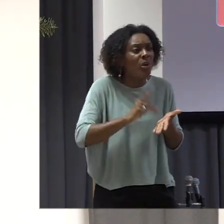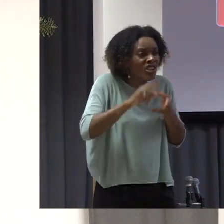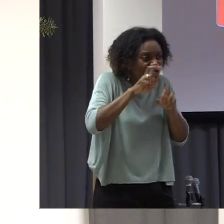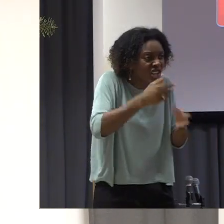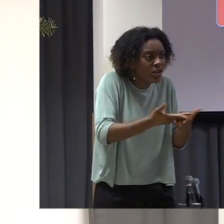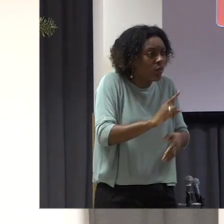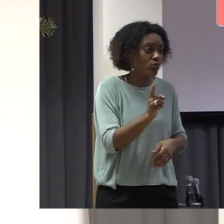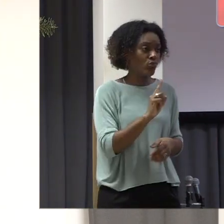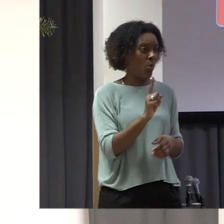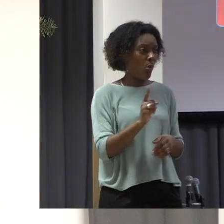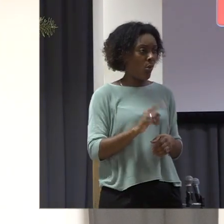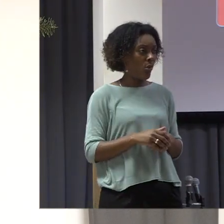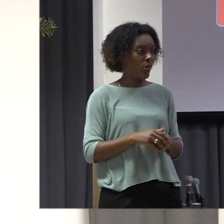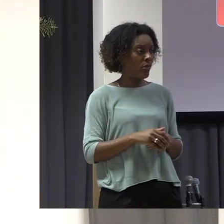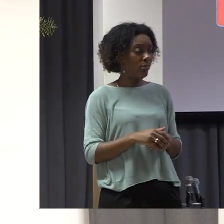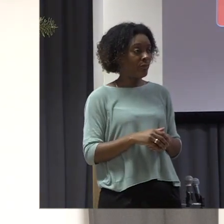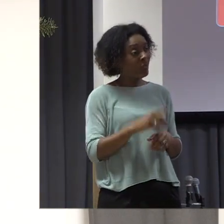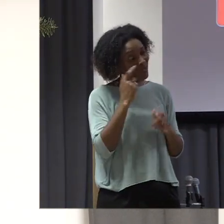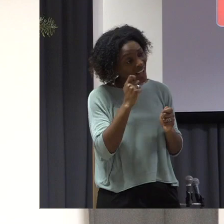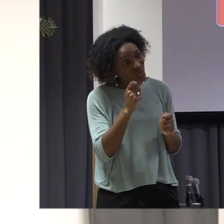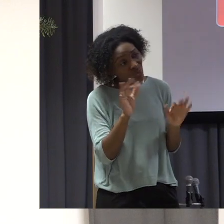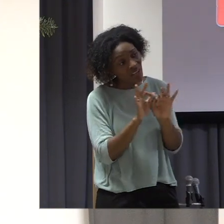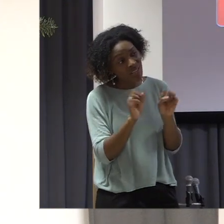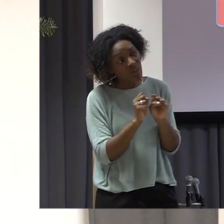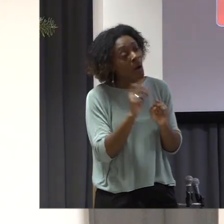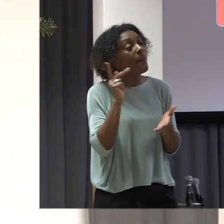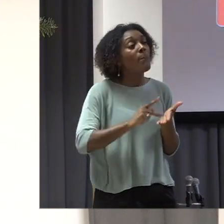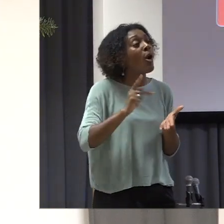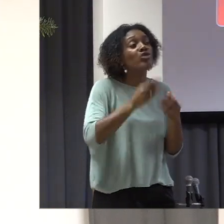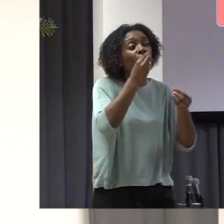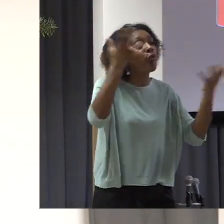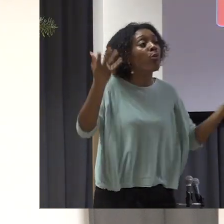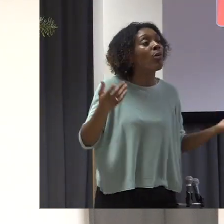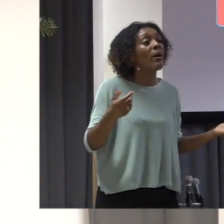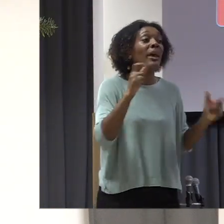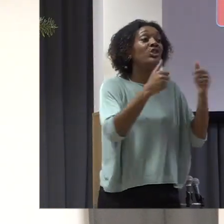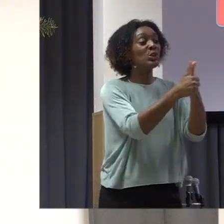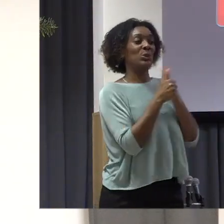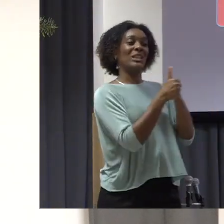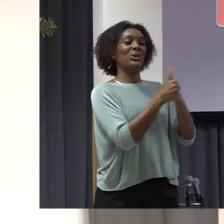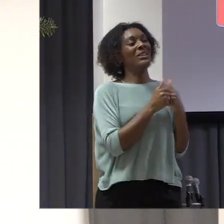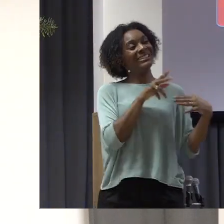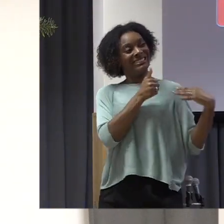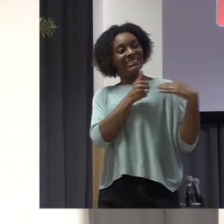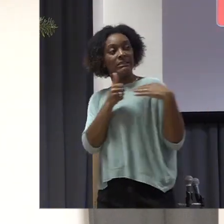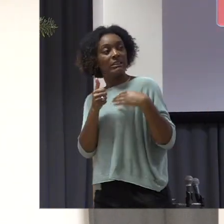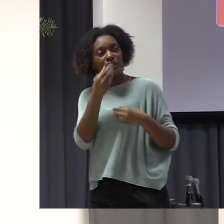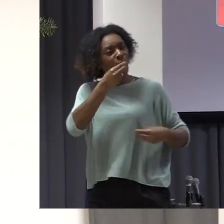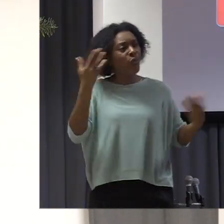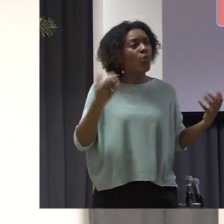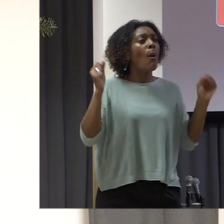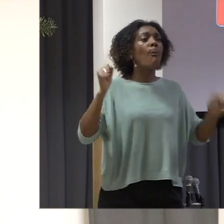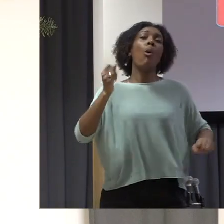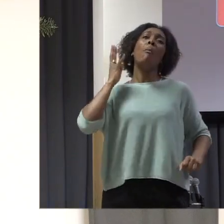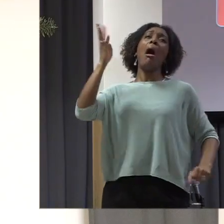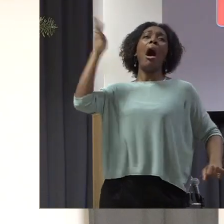Parce que ça, c'est vraiment quelque chose d'important. Il n'a pas recherché la gloire personnelle. On peut être un grand prédicateur,